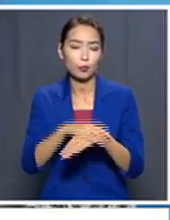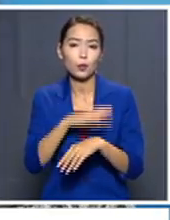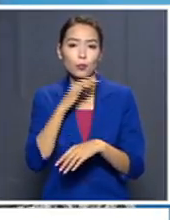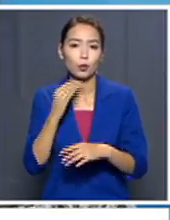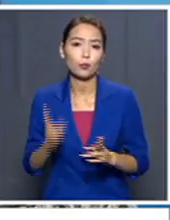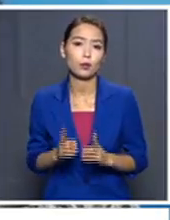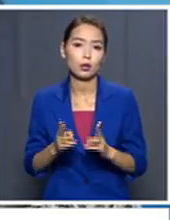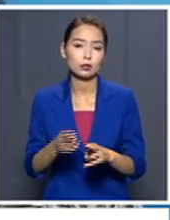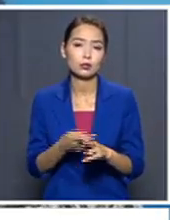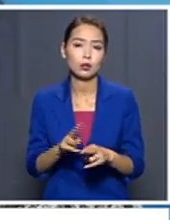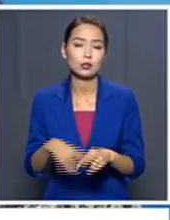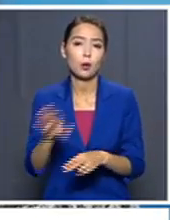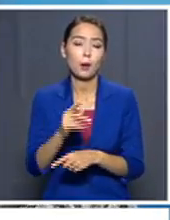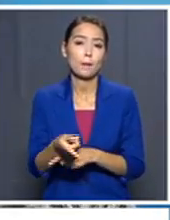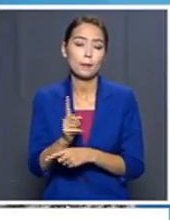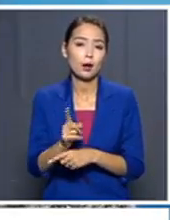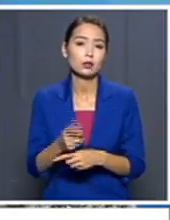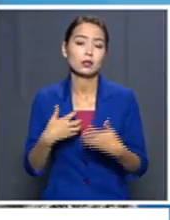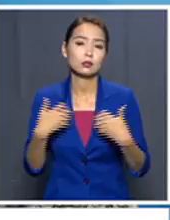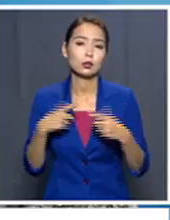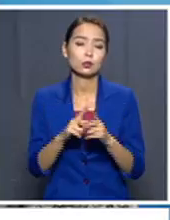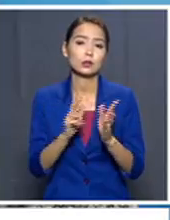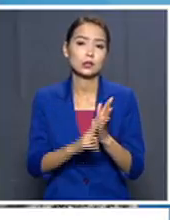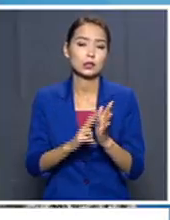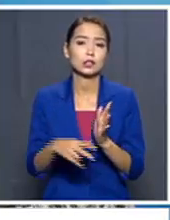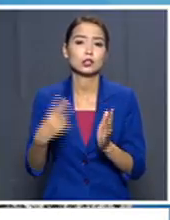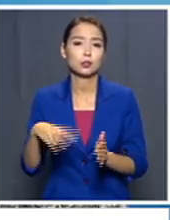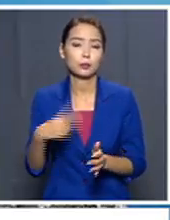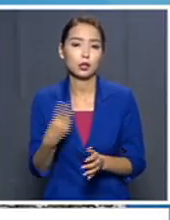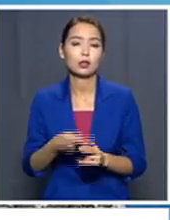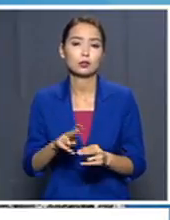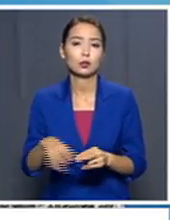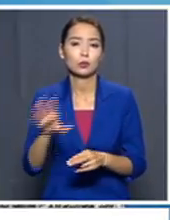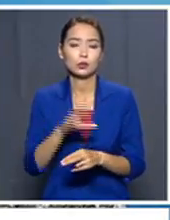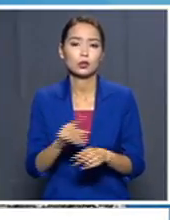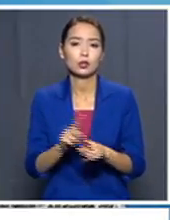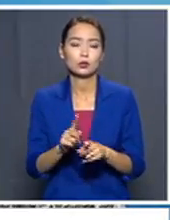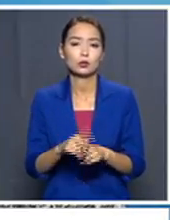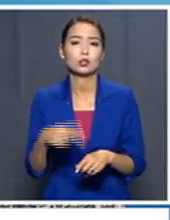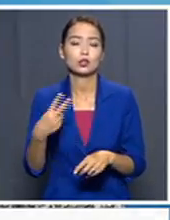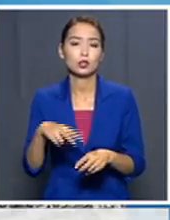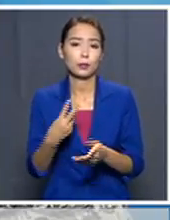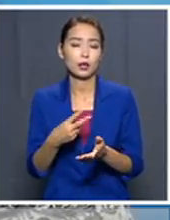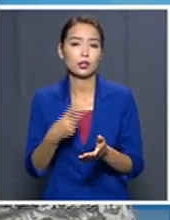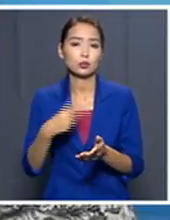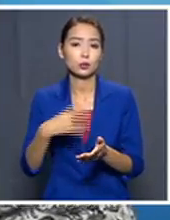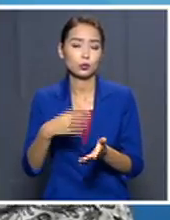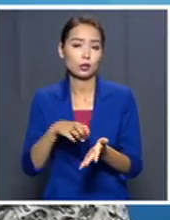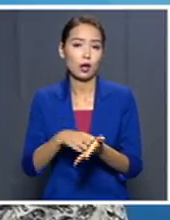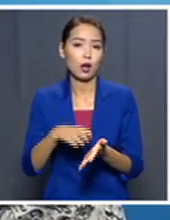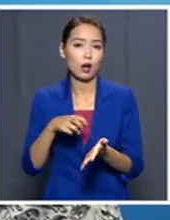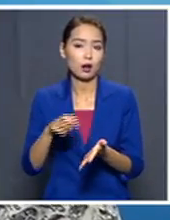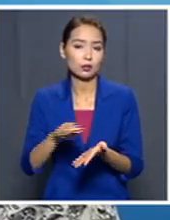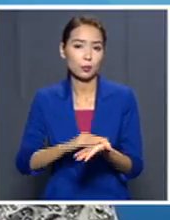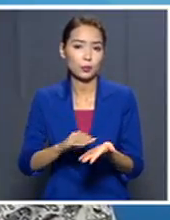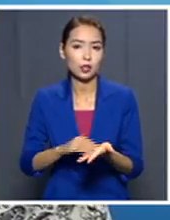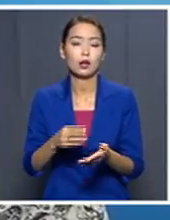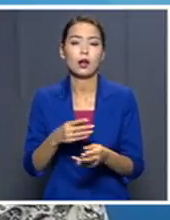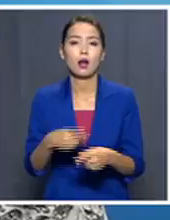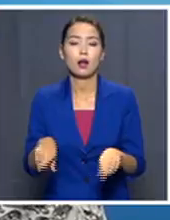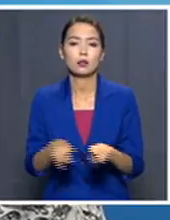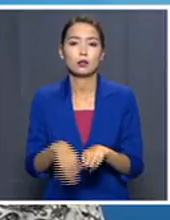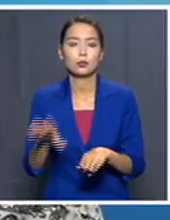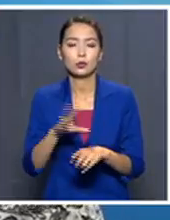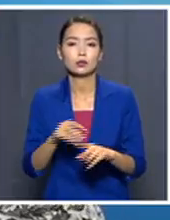80, балық аулау 22 жайт. Қаруды сақтау мен қолдануға қатысты 26 хаттама толтырылып, 4 аңшылыққа арналған